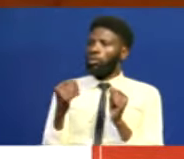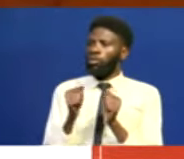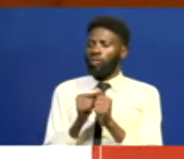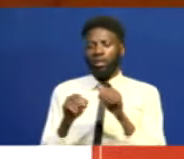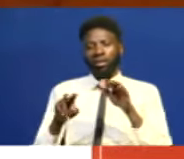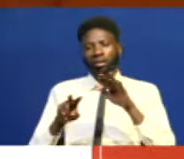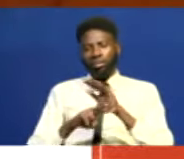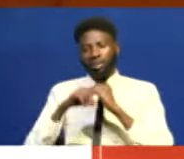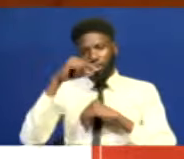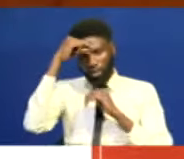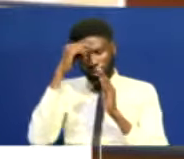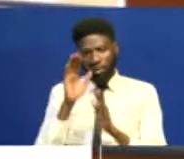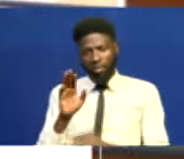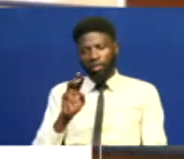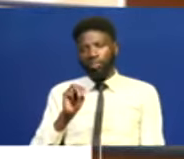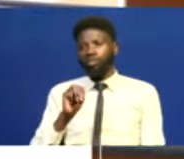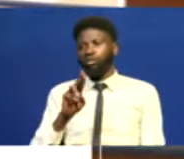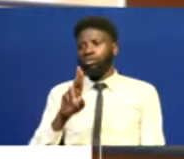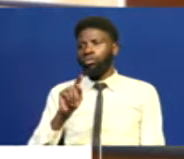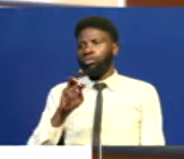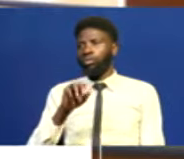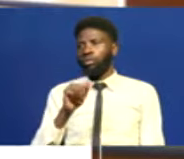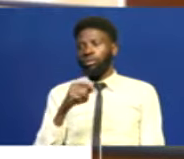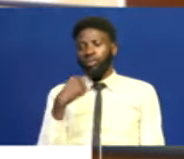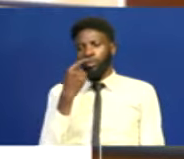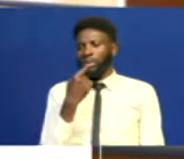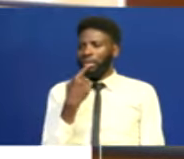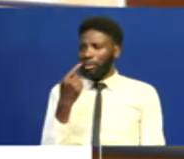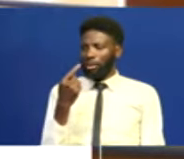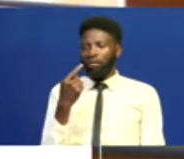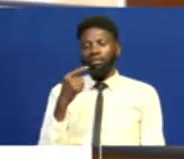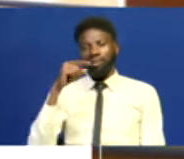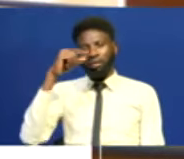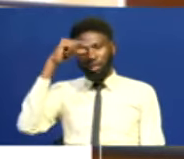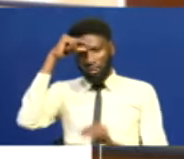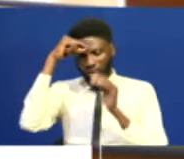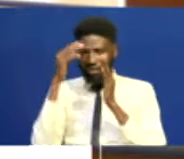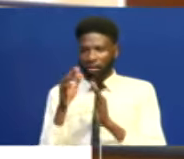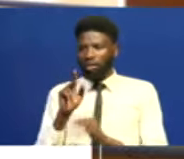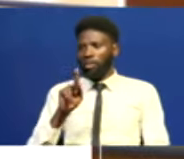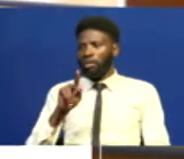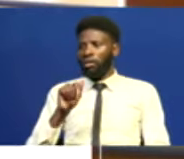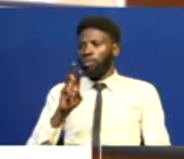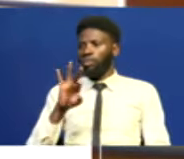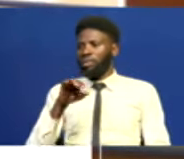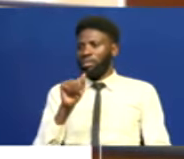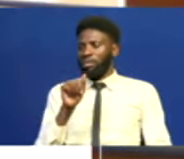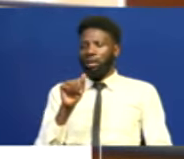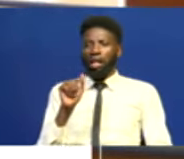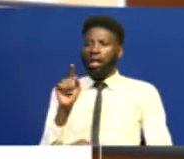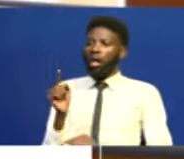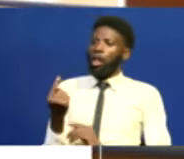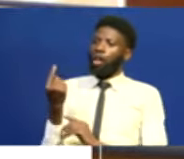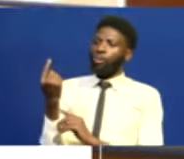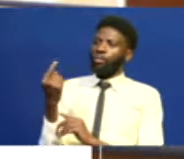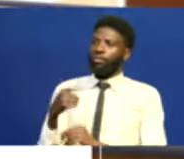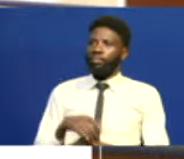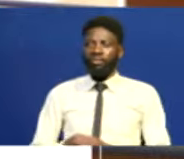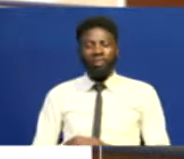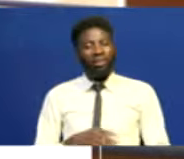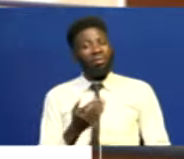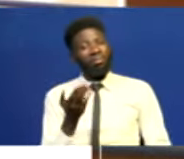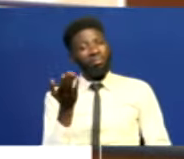anadai kuwa Kawira anamtenga. That facilitation stopped when the information